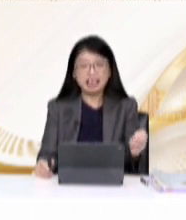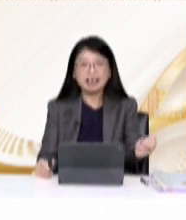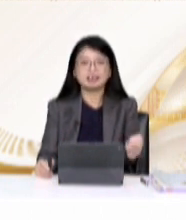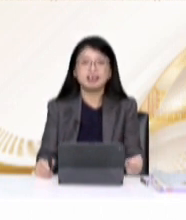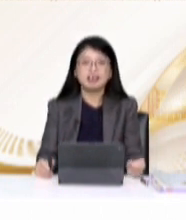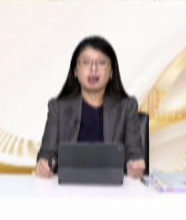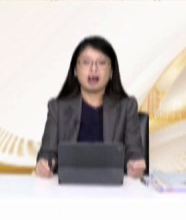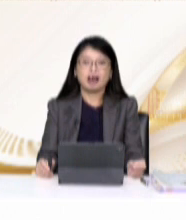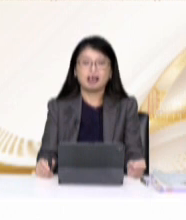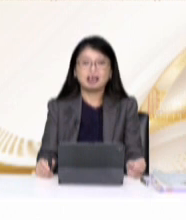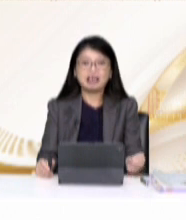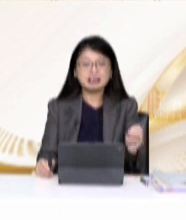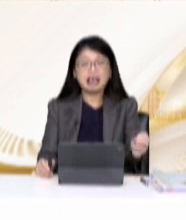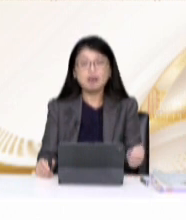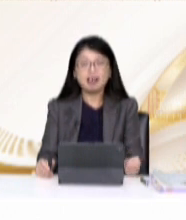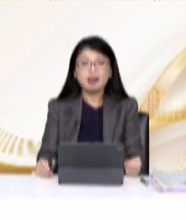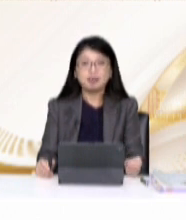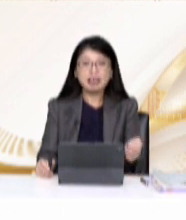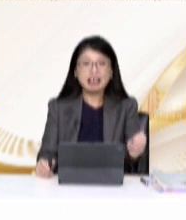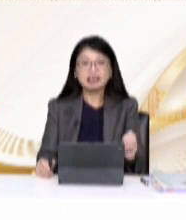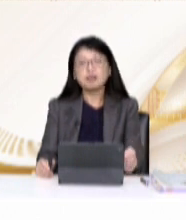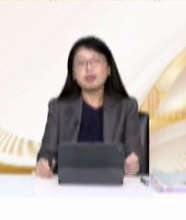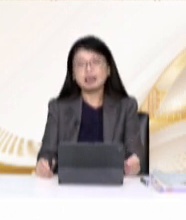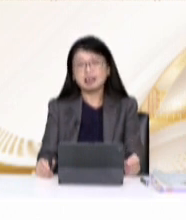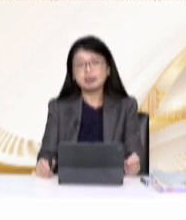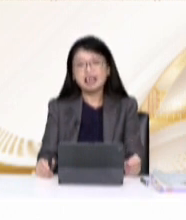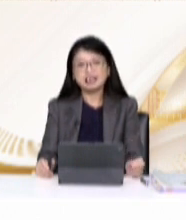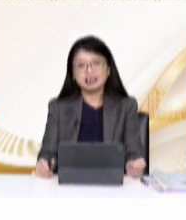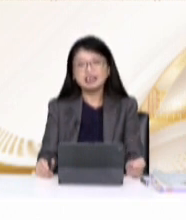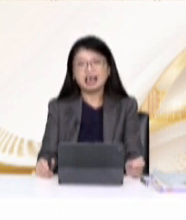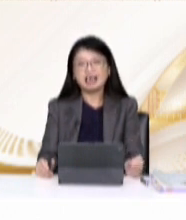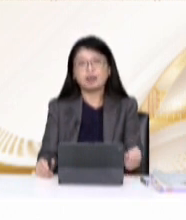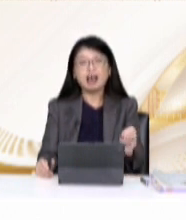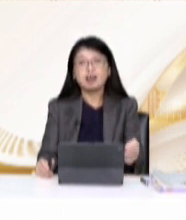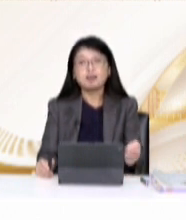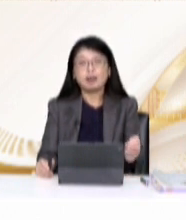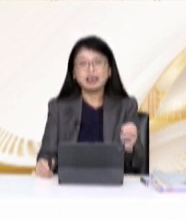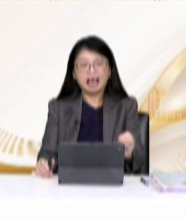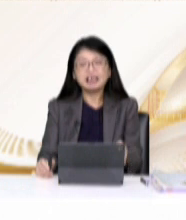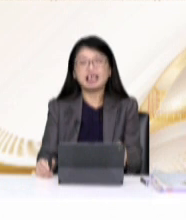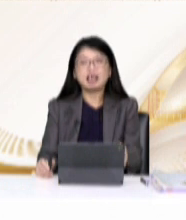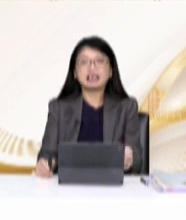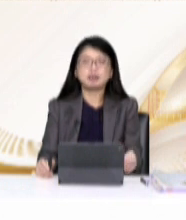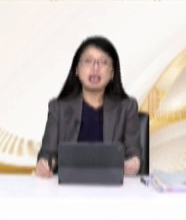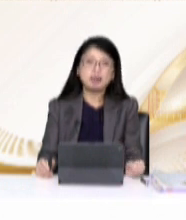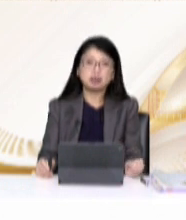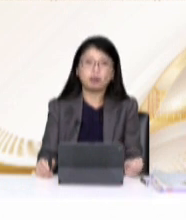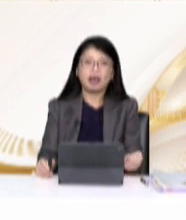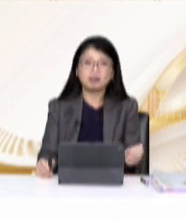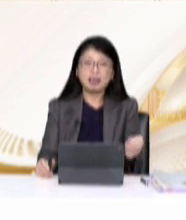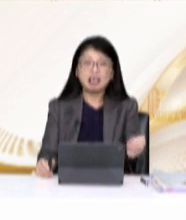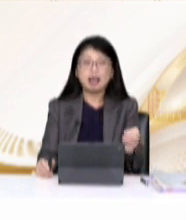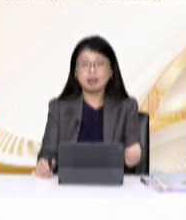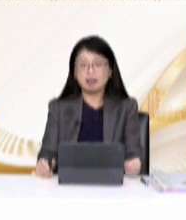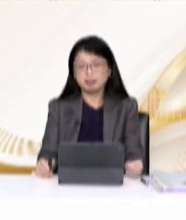าแจ้งให้ท่านทราบว่ามีการกระทำความผิดทางวินัยเกิดขึ้นนะคะแต่ว่าพอดีท่านเนี่ยอาจจะไม่ได้เป็นตัว